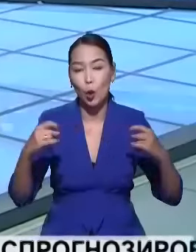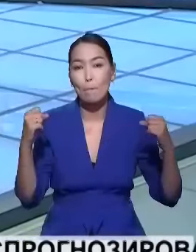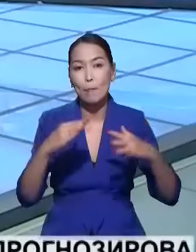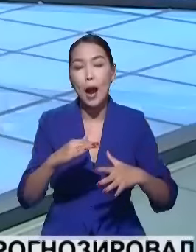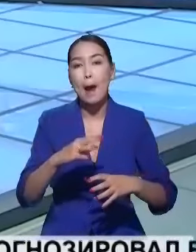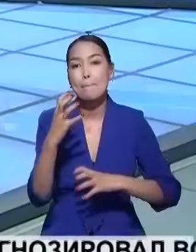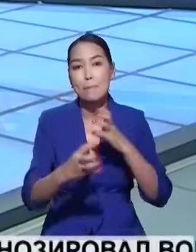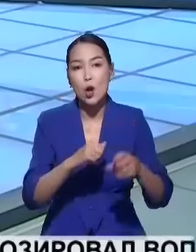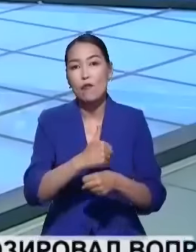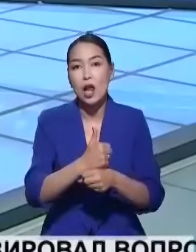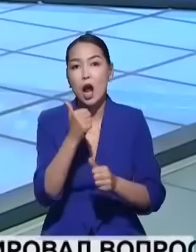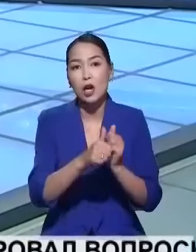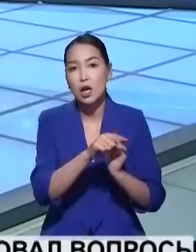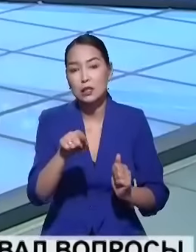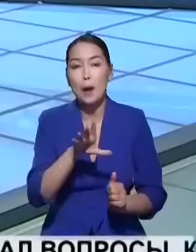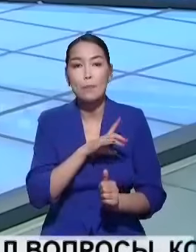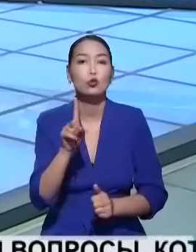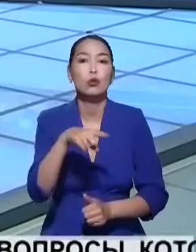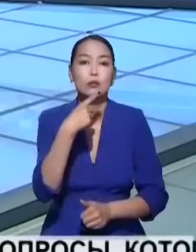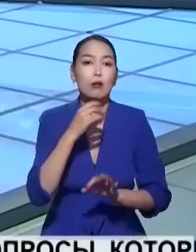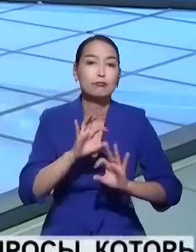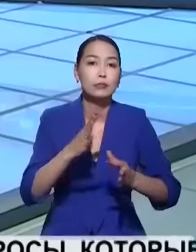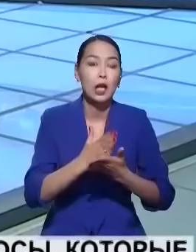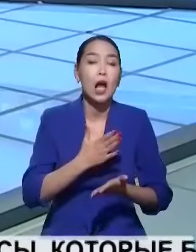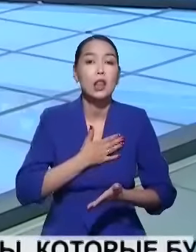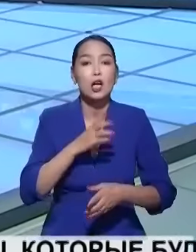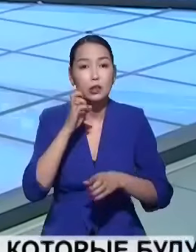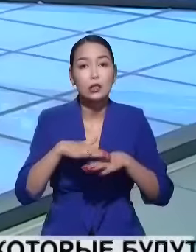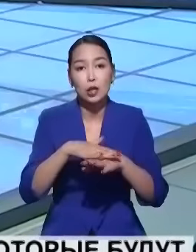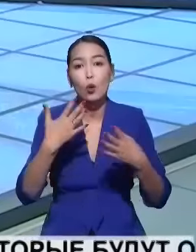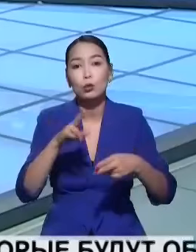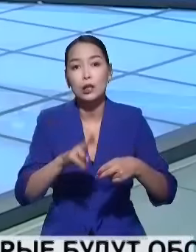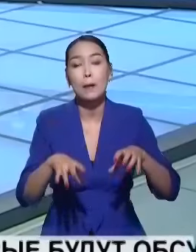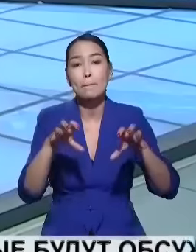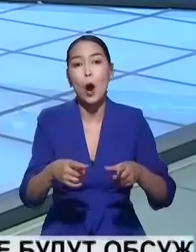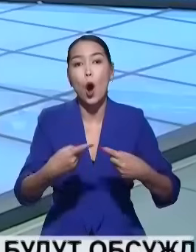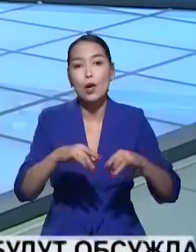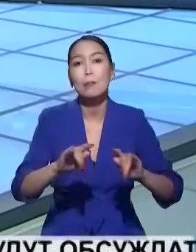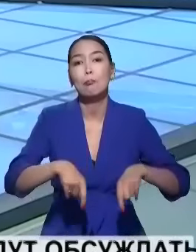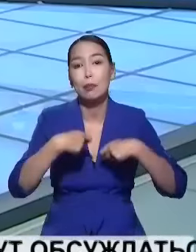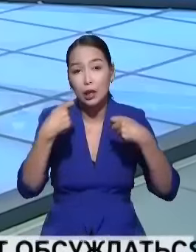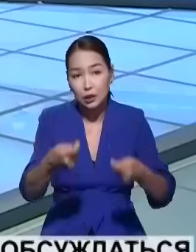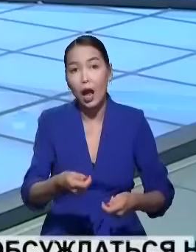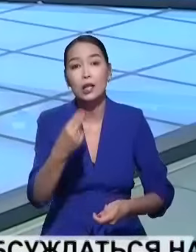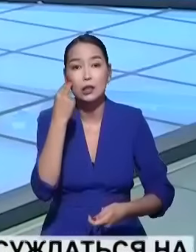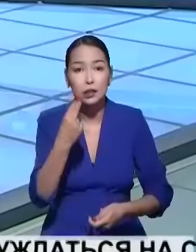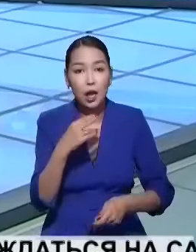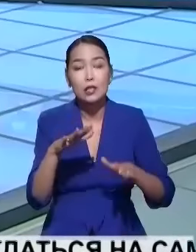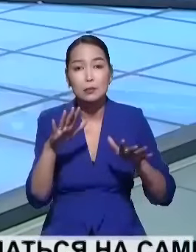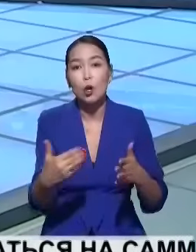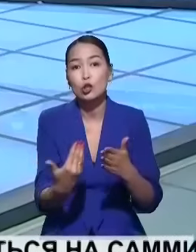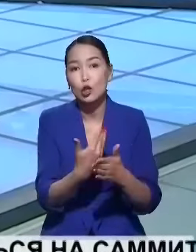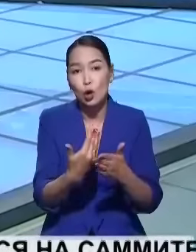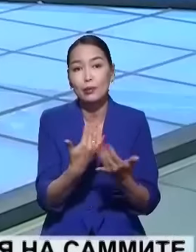лидеры. Каждому из них было что сказать. Наша страна завершила председательство в организации и передала его Китаю. С места событий наш